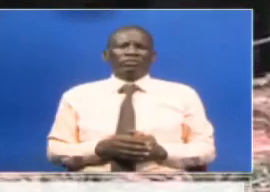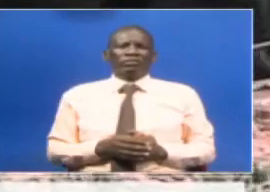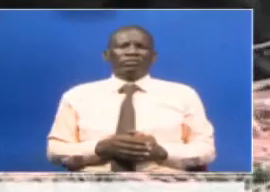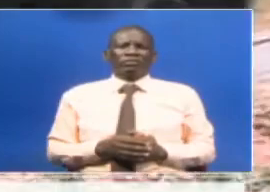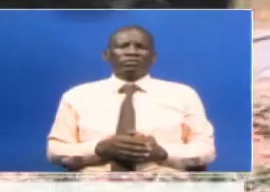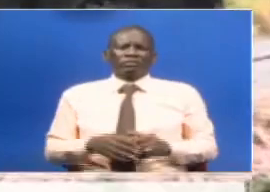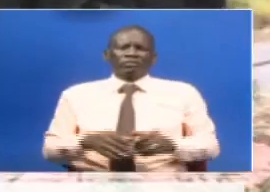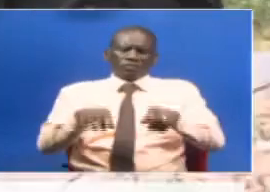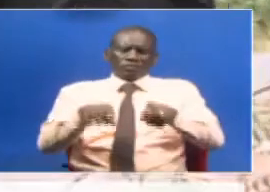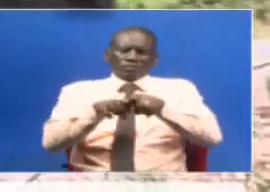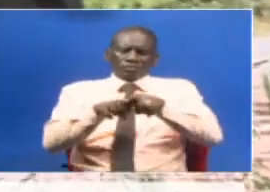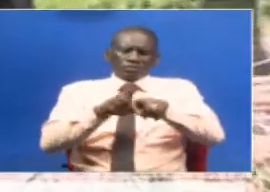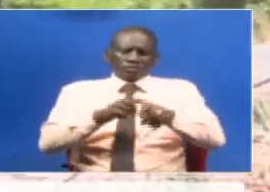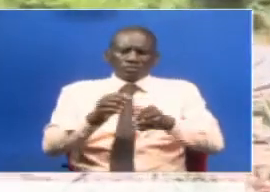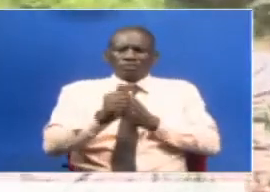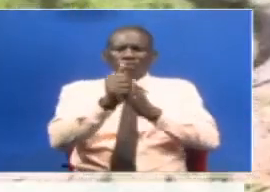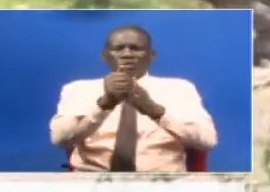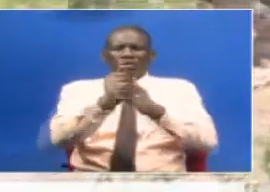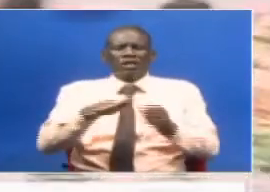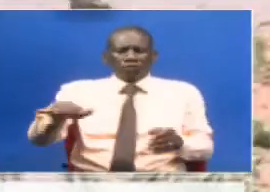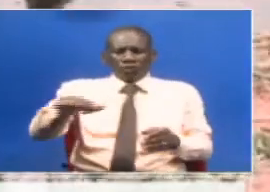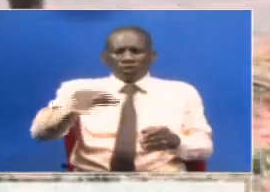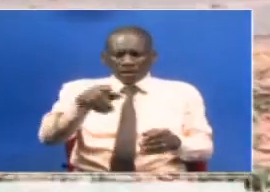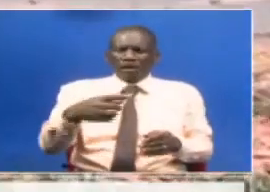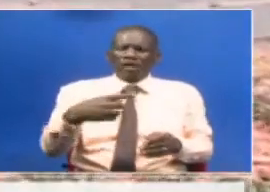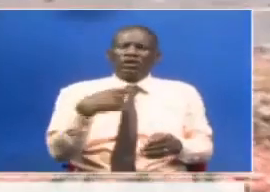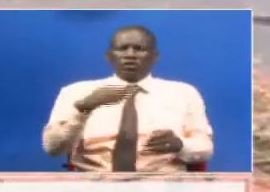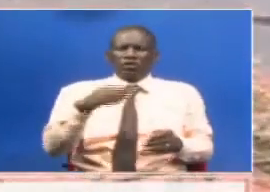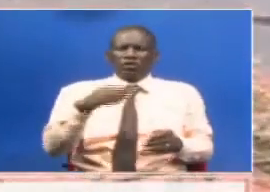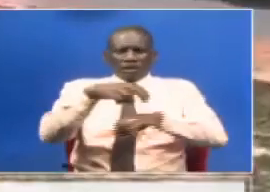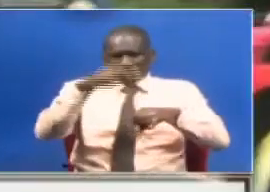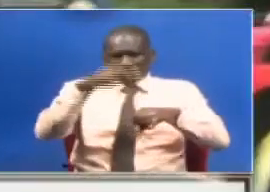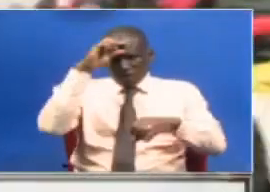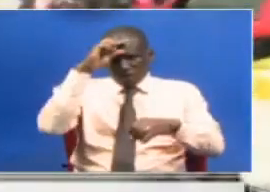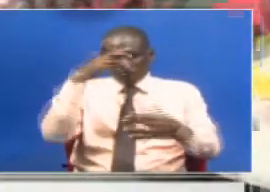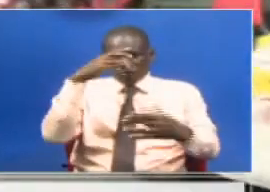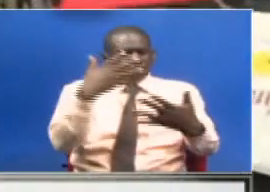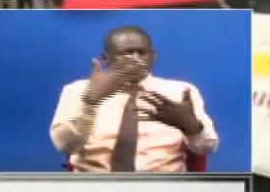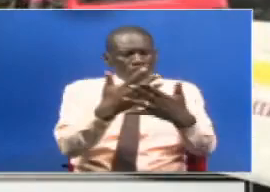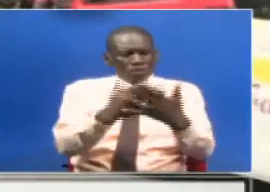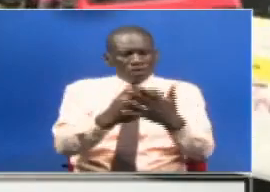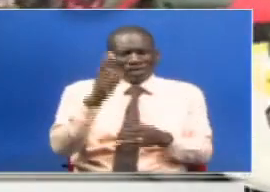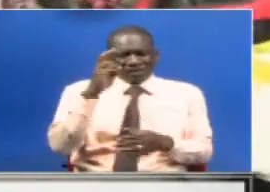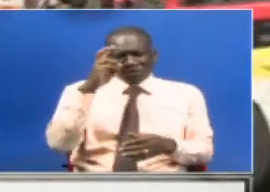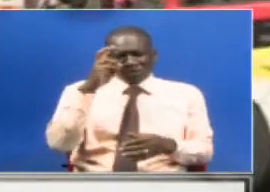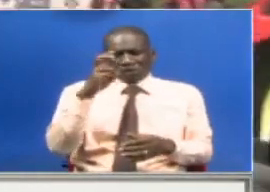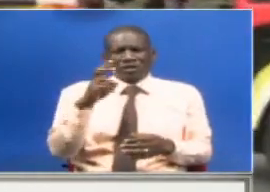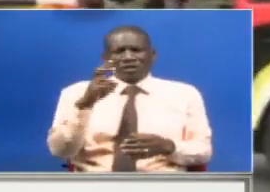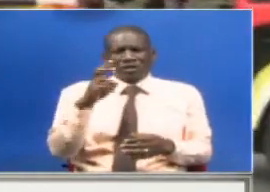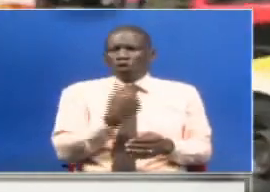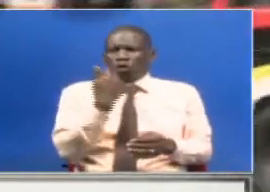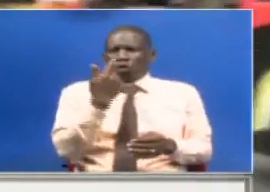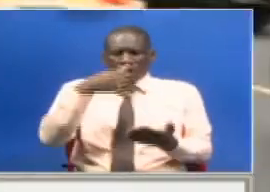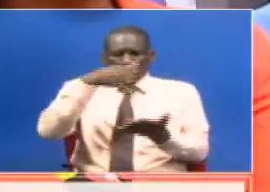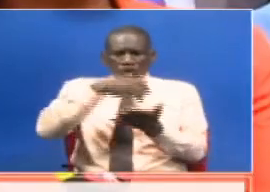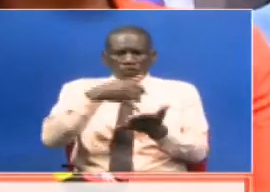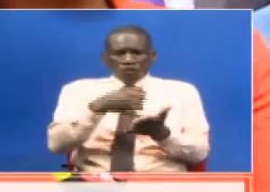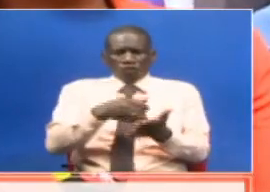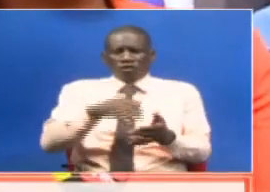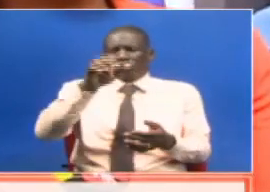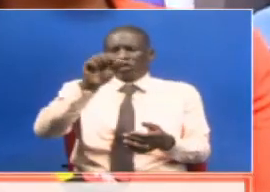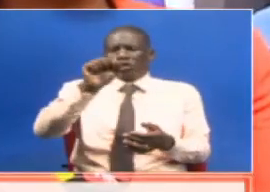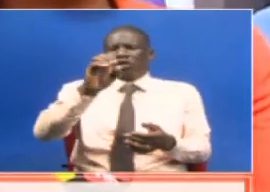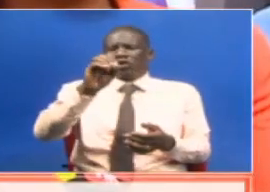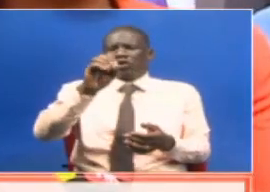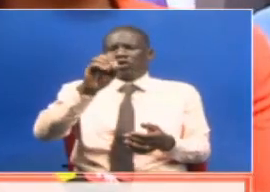Wakati huo huo, viongozi kutoka eneo hilo wameitaka serikali ya kitaifa kuwakamata haraka washukiwa wa uhalifu waliohusika katika migogoro ya Sondu. We want